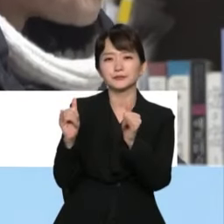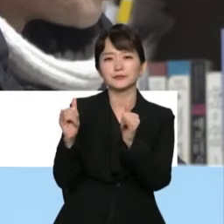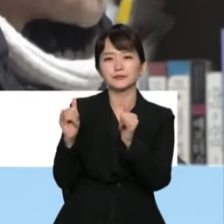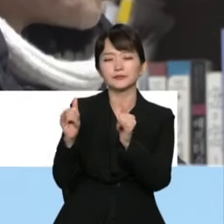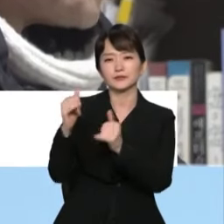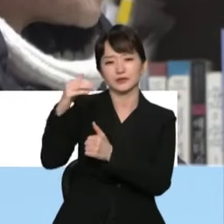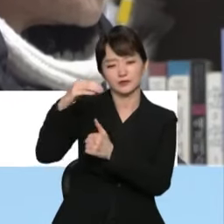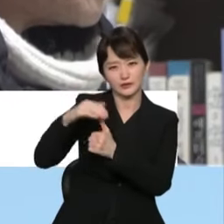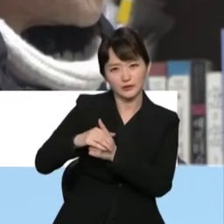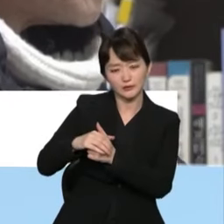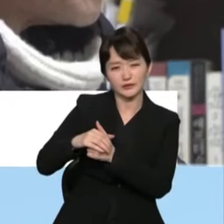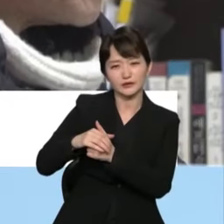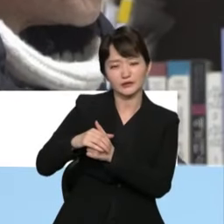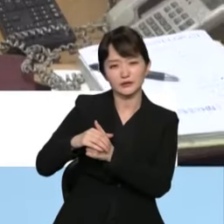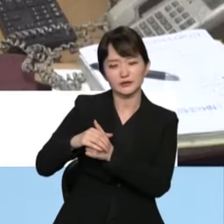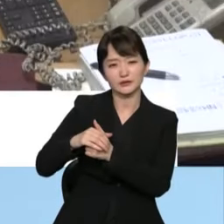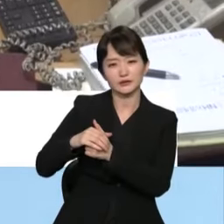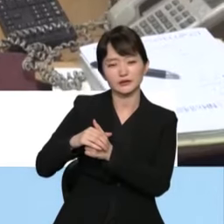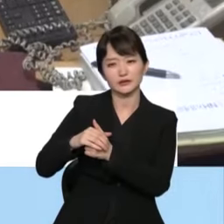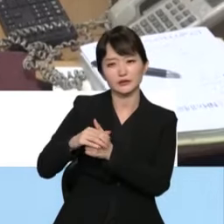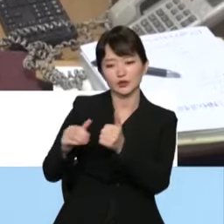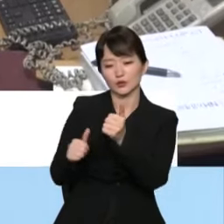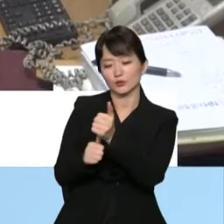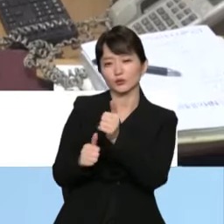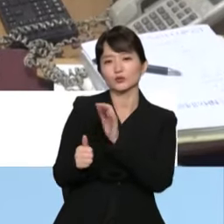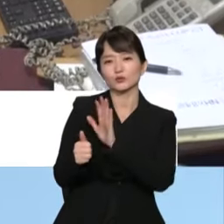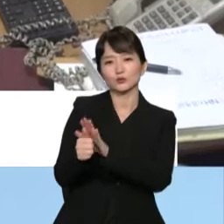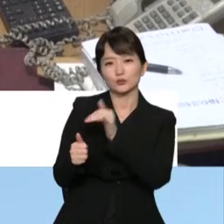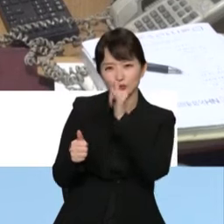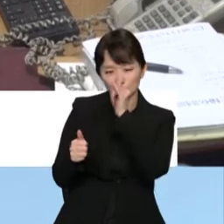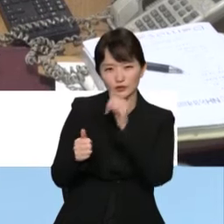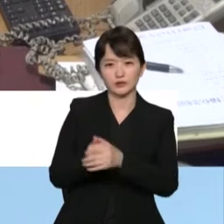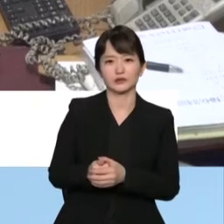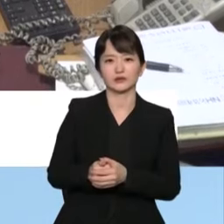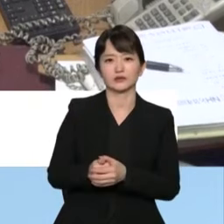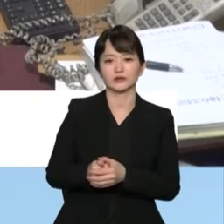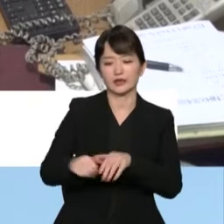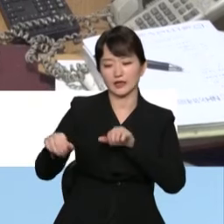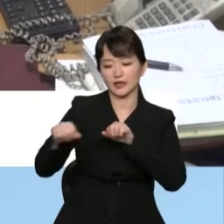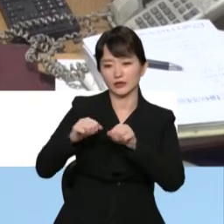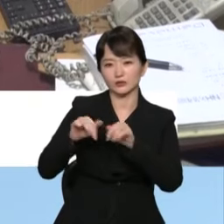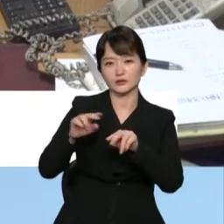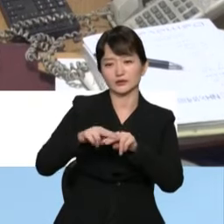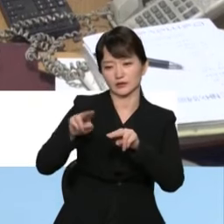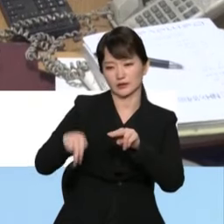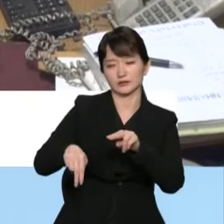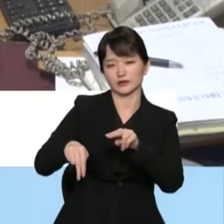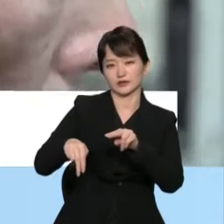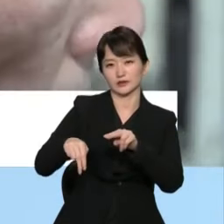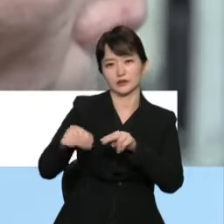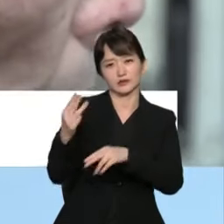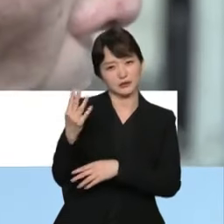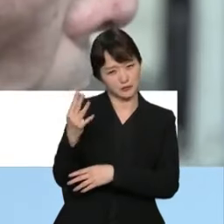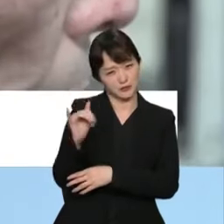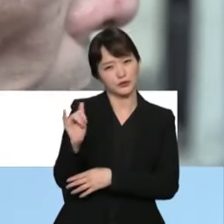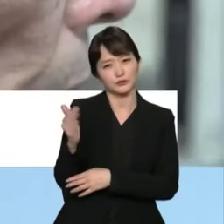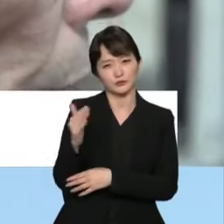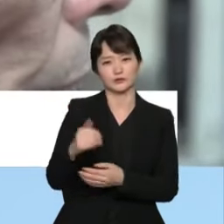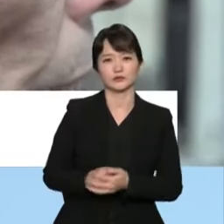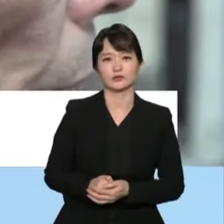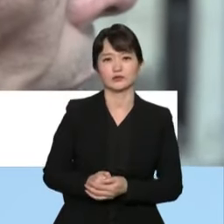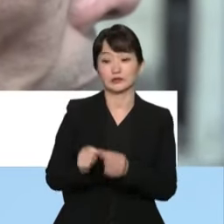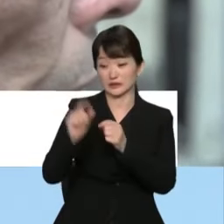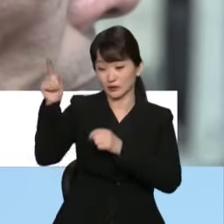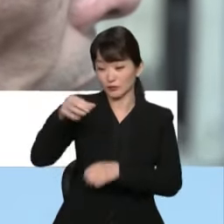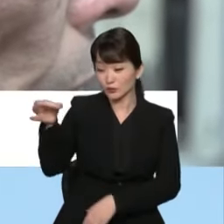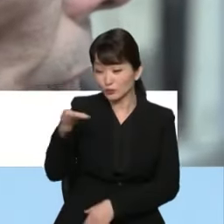해 주시면서 외부적으로 이제 보조적인 도움을 주신 그 퇴직한 활동가들 어이 전부인 거죠 주로 이제 무료 봉사를